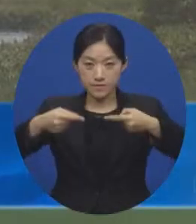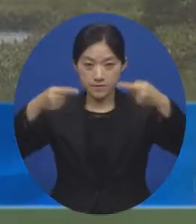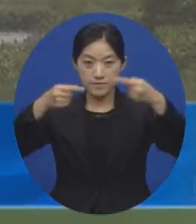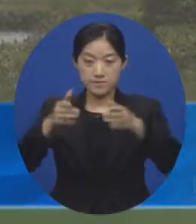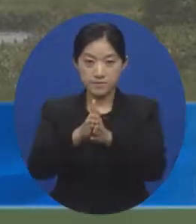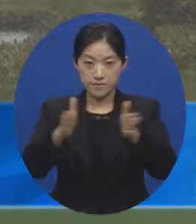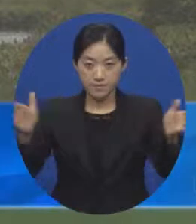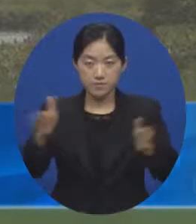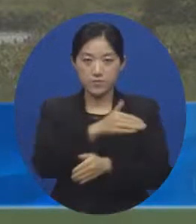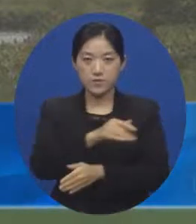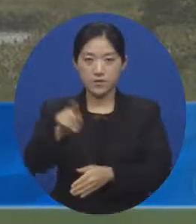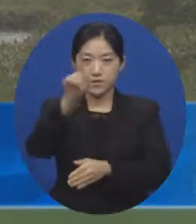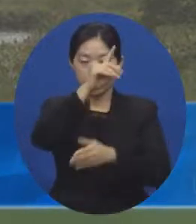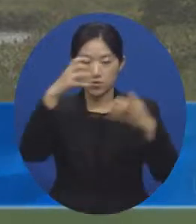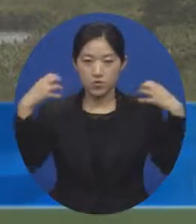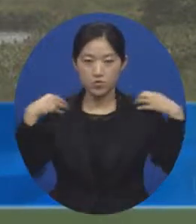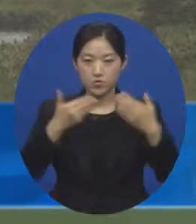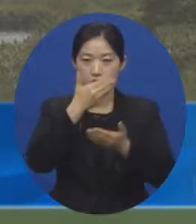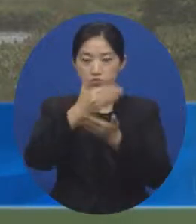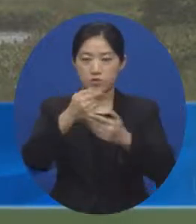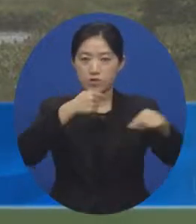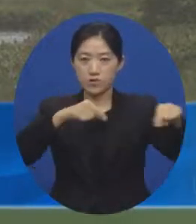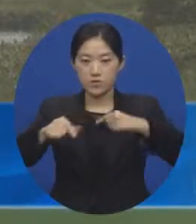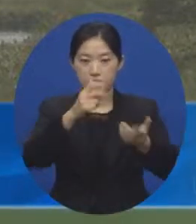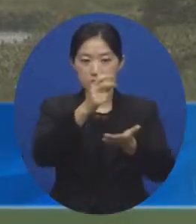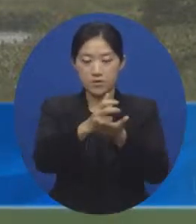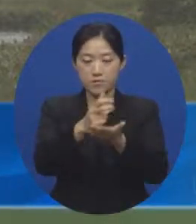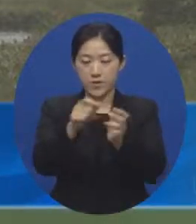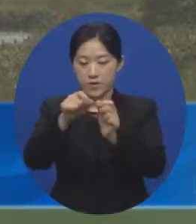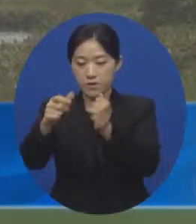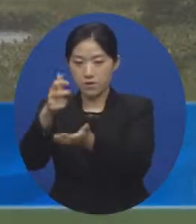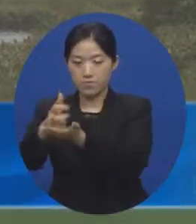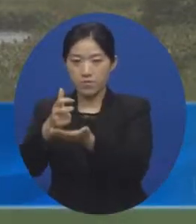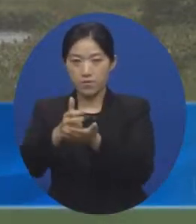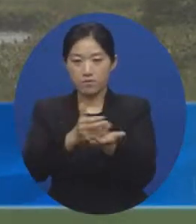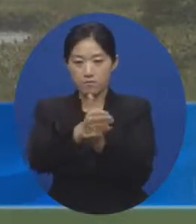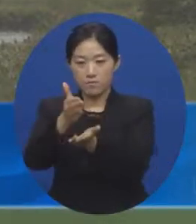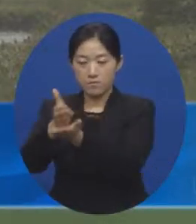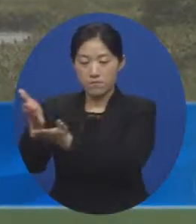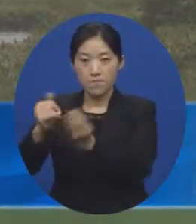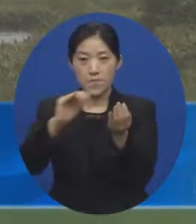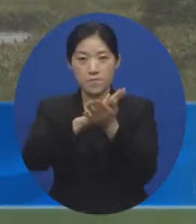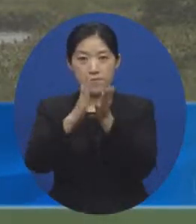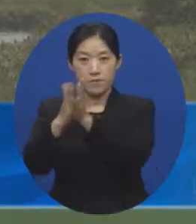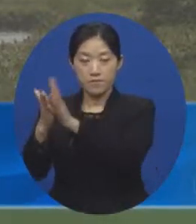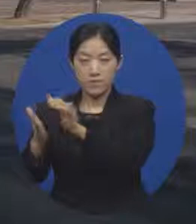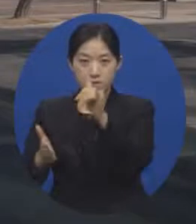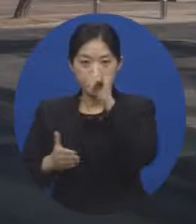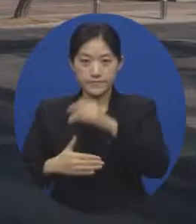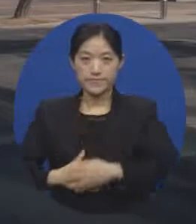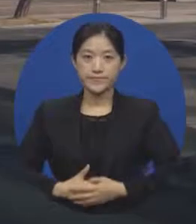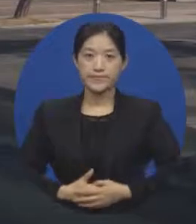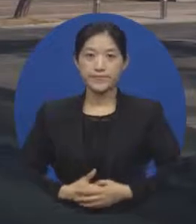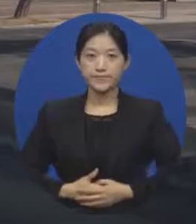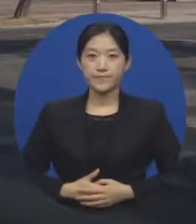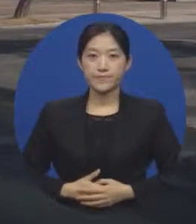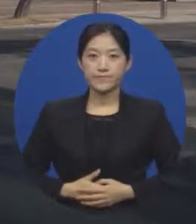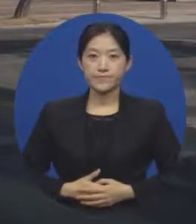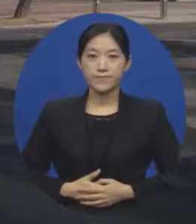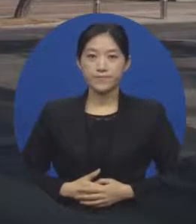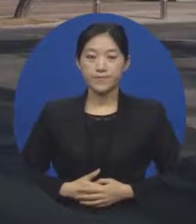새해가 되면서 우리나라 주요 정책 가운데 제도와 법규가 유형별로 많이 달라집니다.